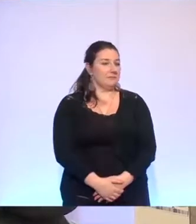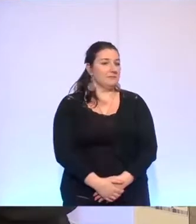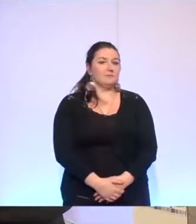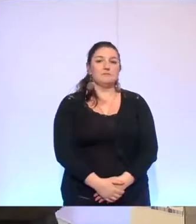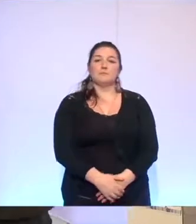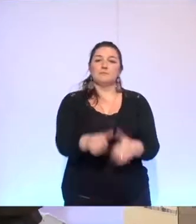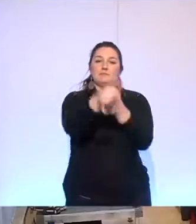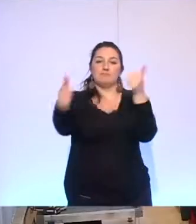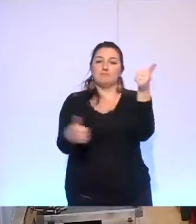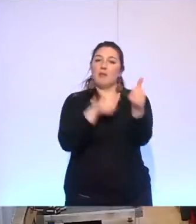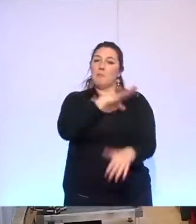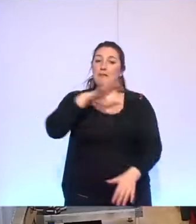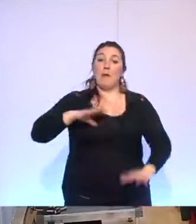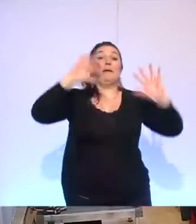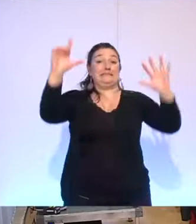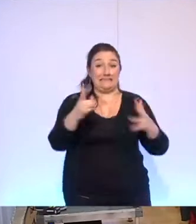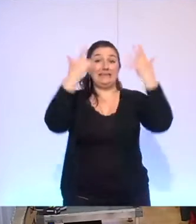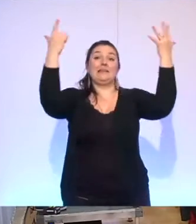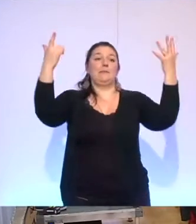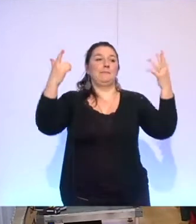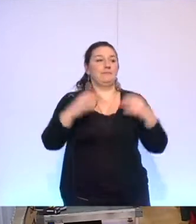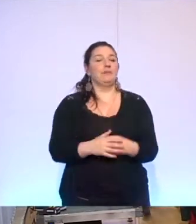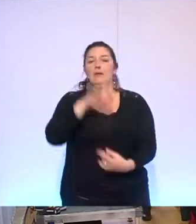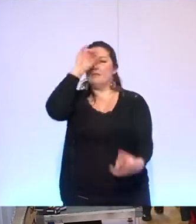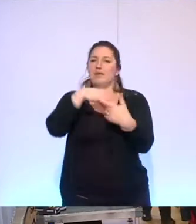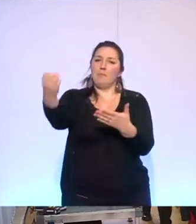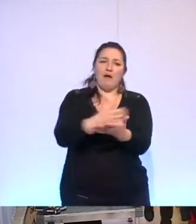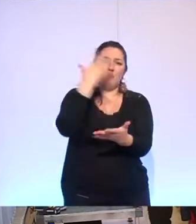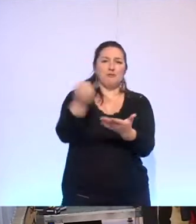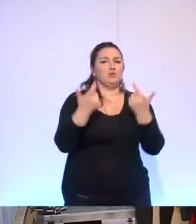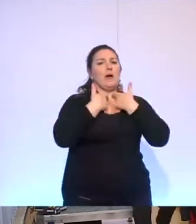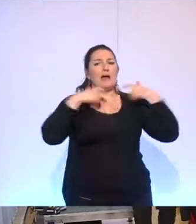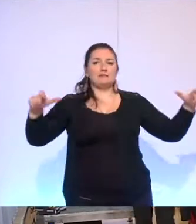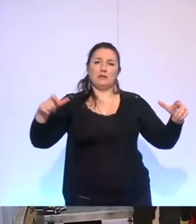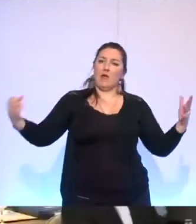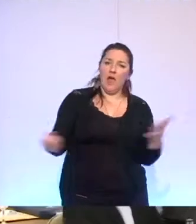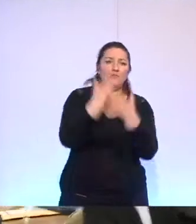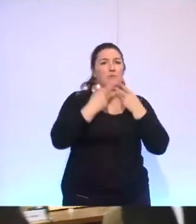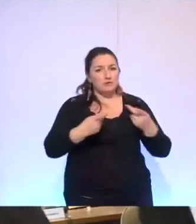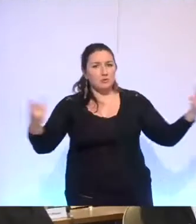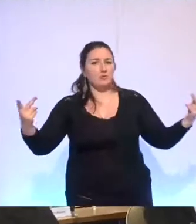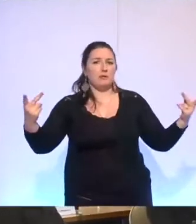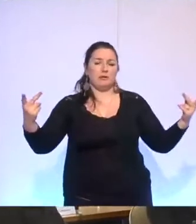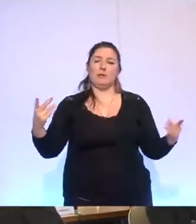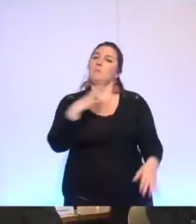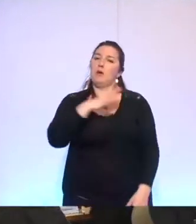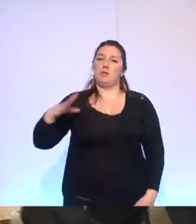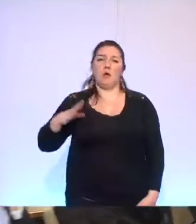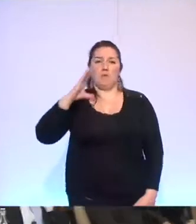Septième adjointe, adjointe à l'accès à l'information et aux données publiques, Laurence Compara.